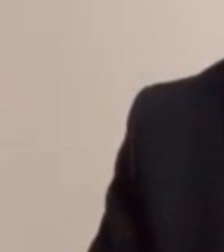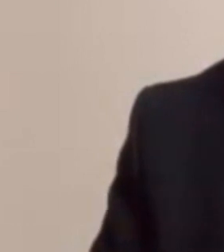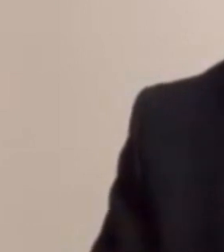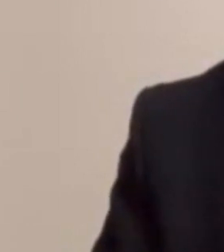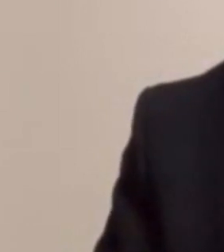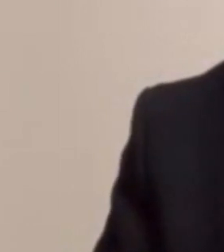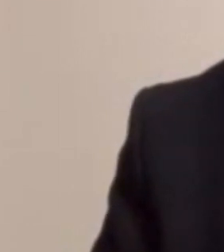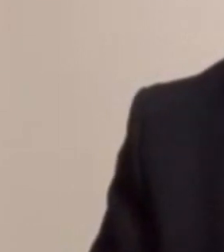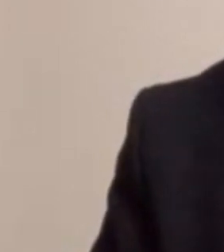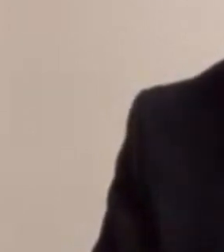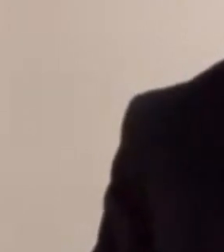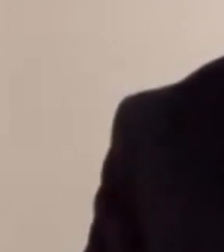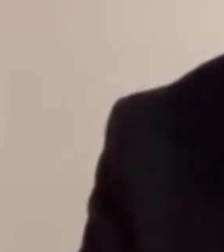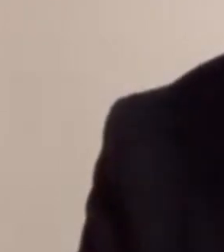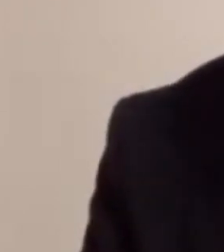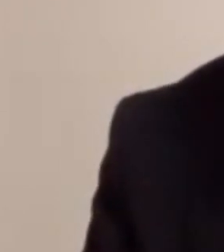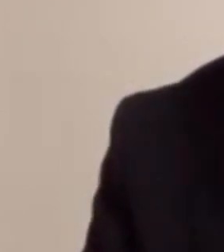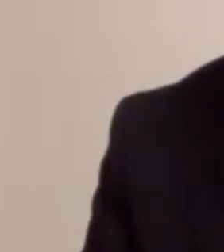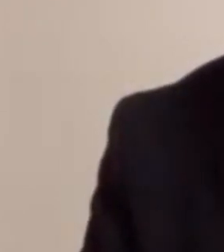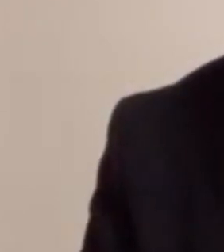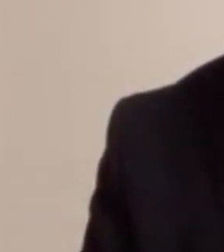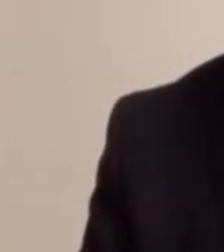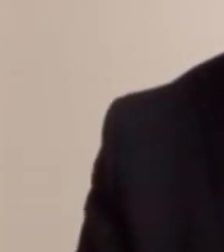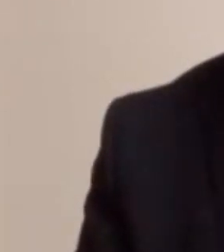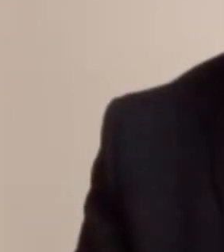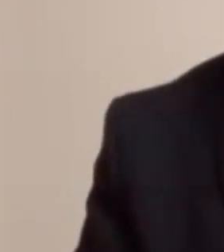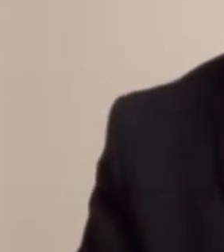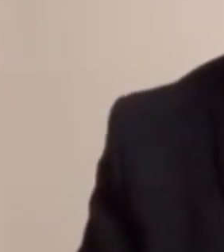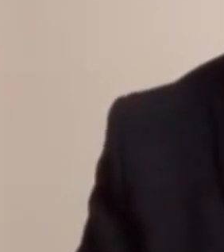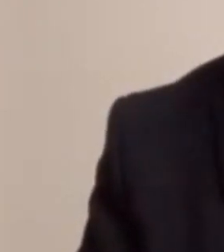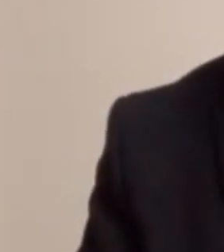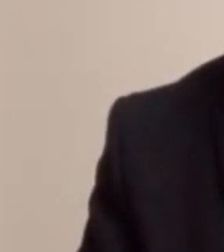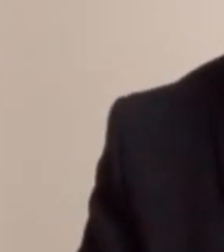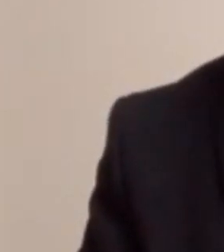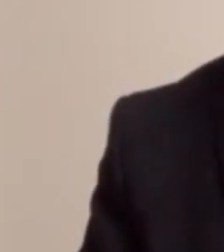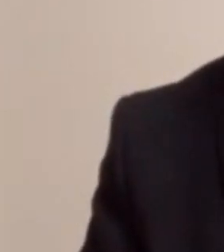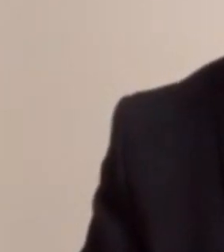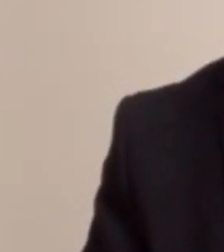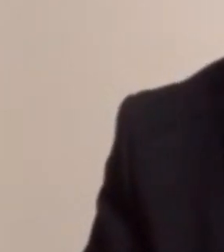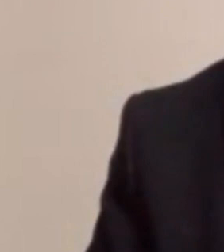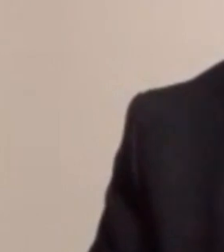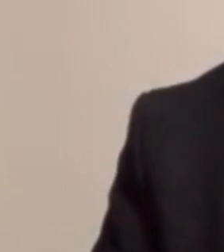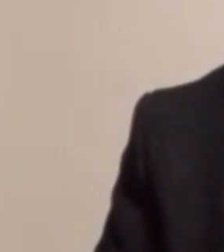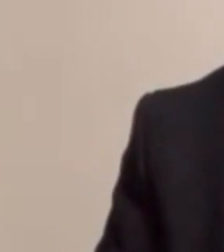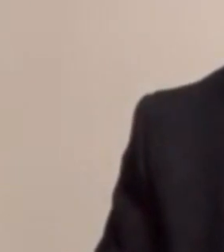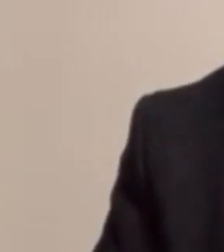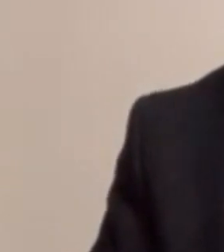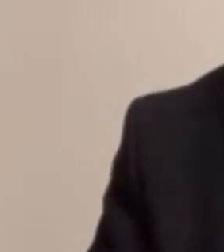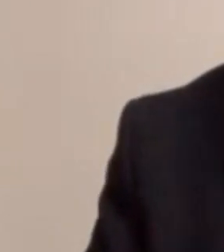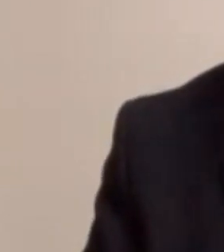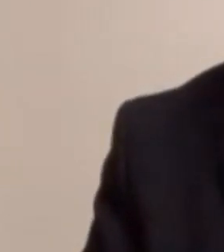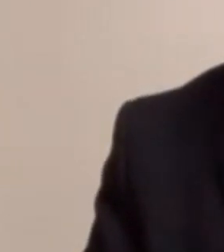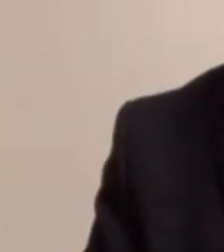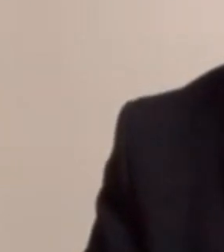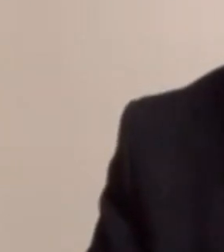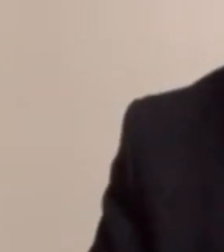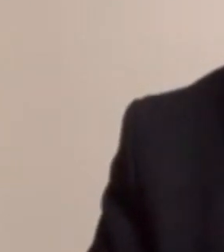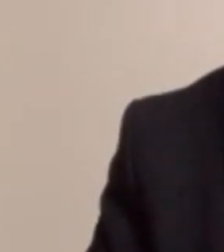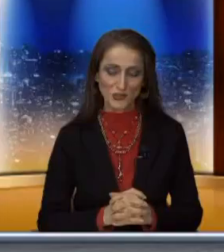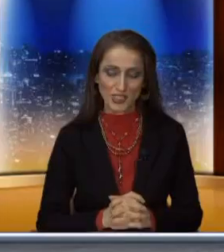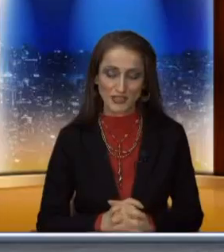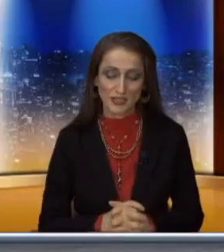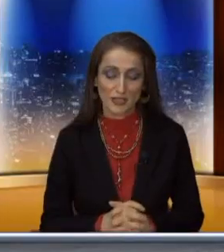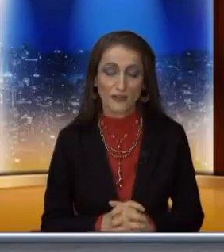من يحتاجون إلى هذه الأشياء، وأكيد ربنا راح يساعدني أن أحقق هذا الشيء في يوم من الأيام. آمين آمين إن شاء